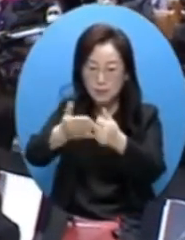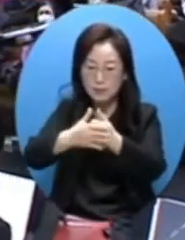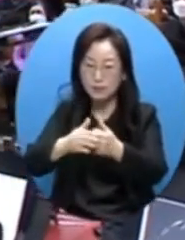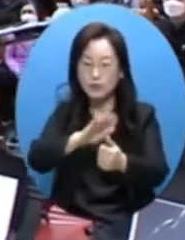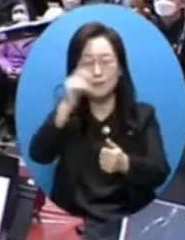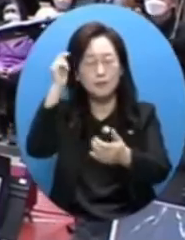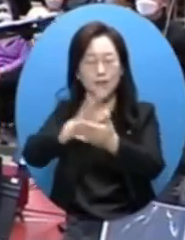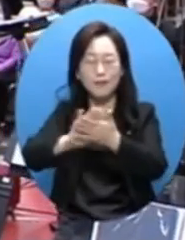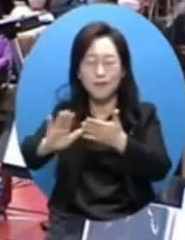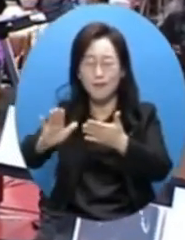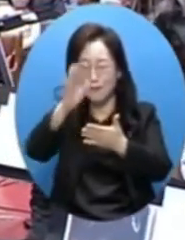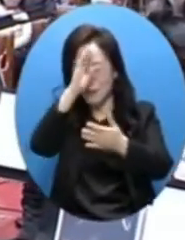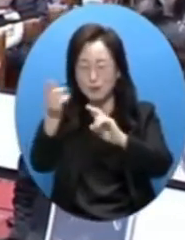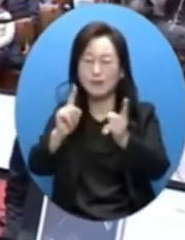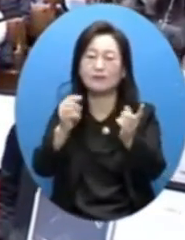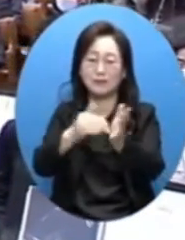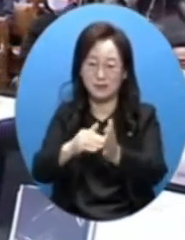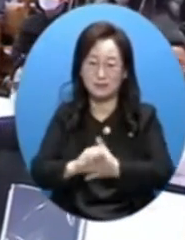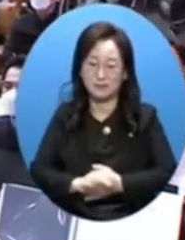받았도다.